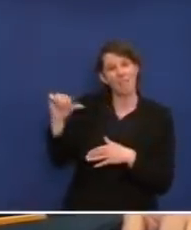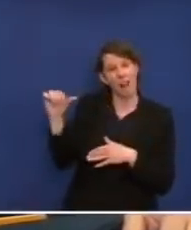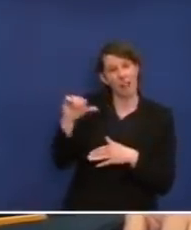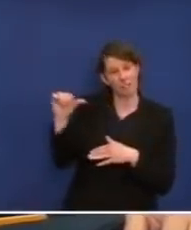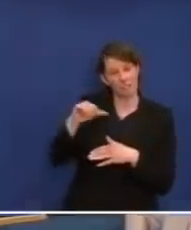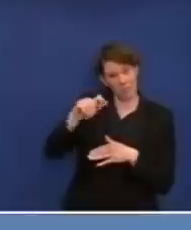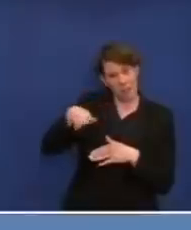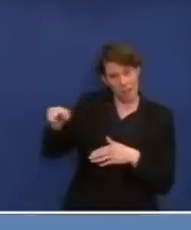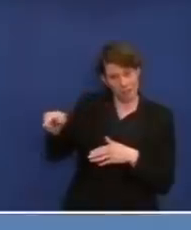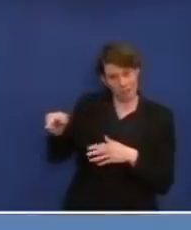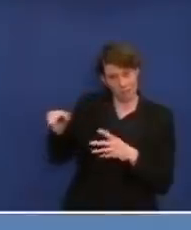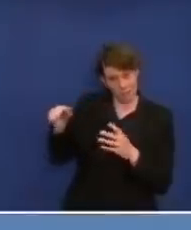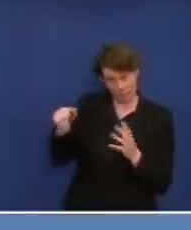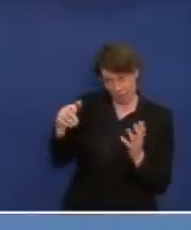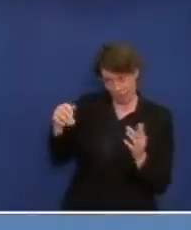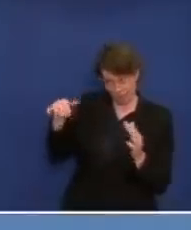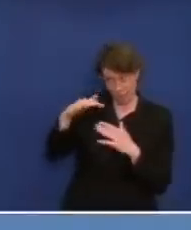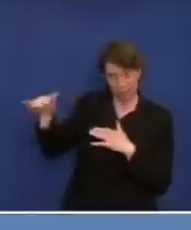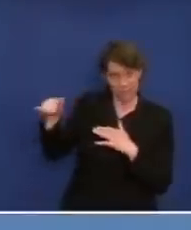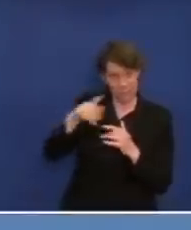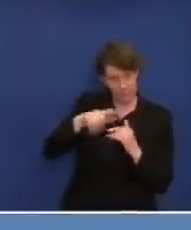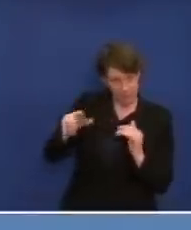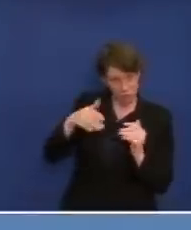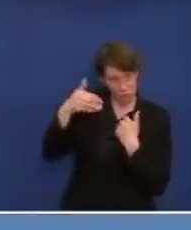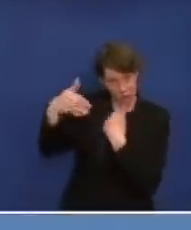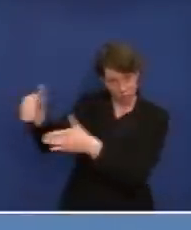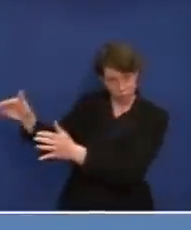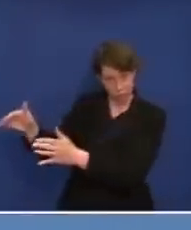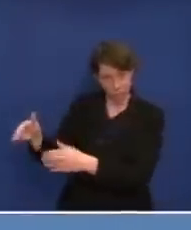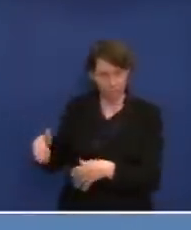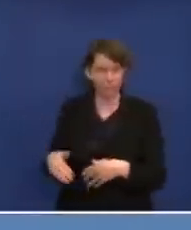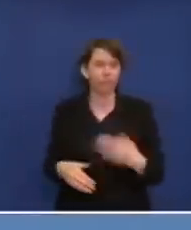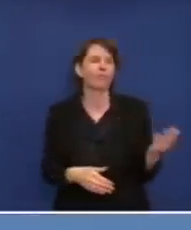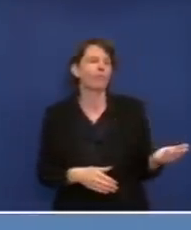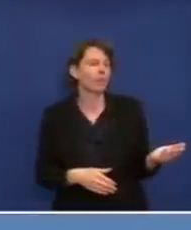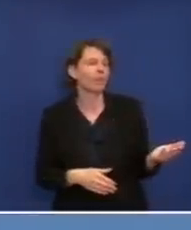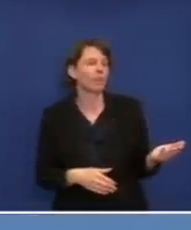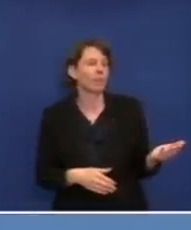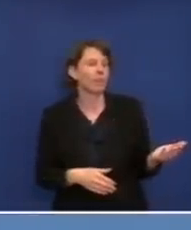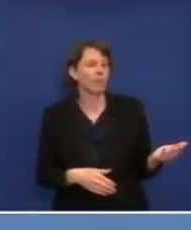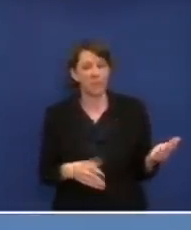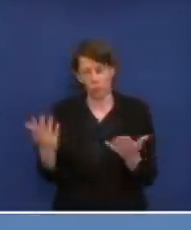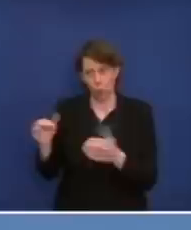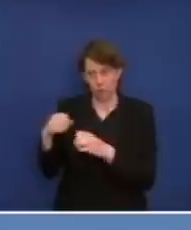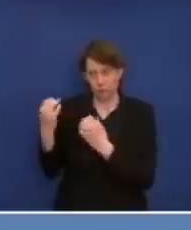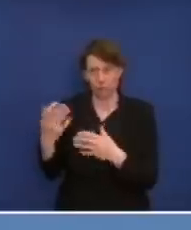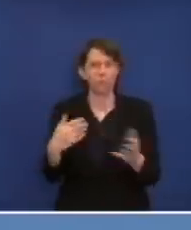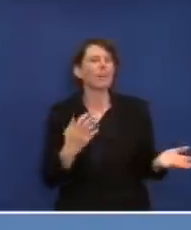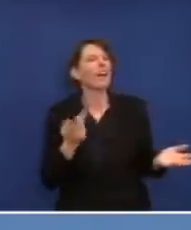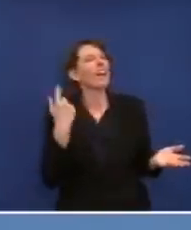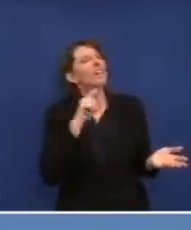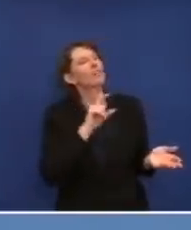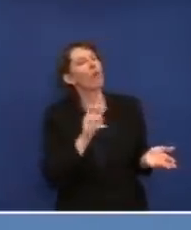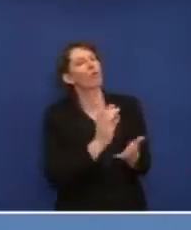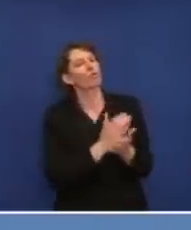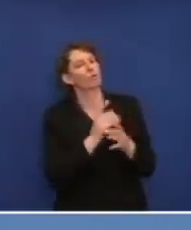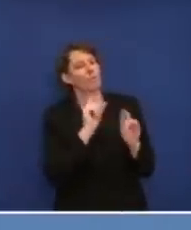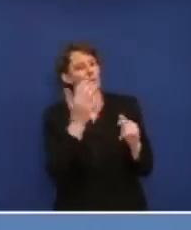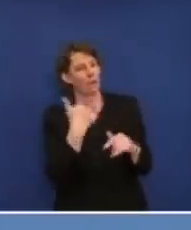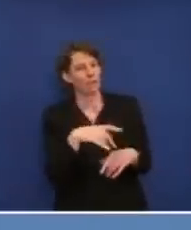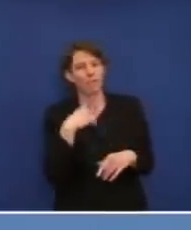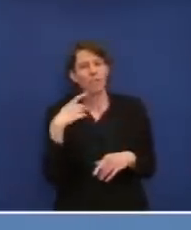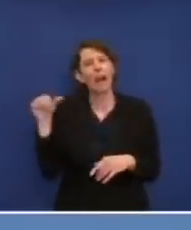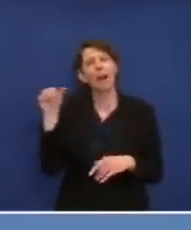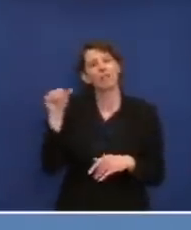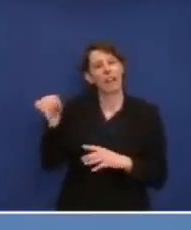Lage? Dazu haben wir hier in der vergangenen Woche gesprochen. Wir haben gesagt, die Entwicklung in